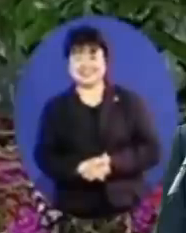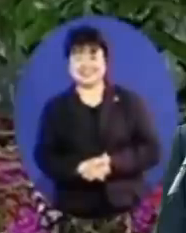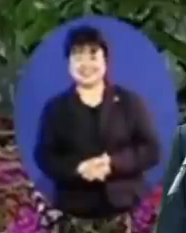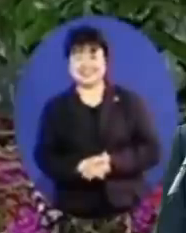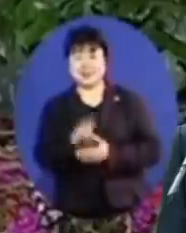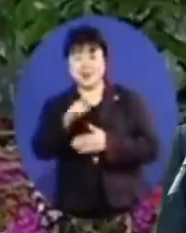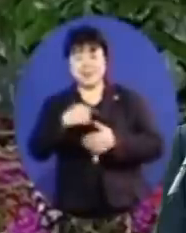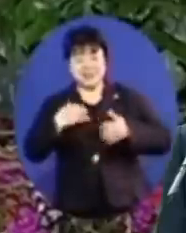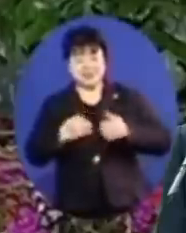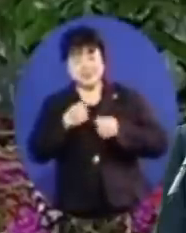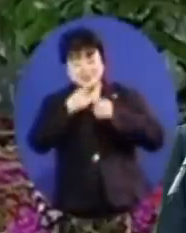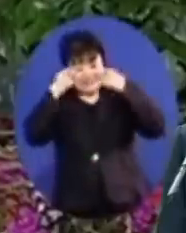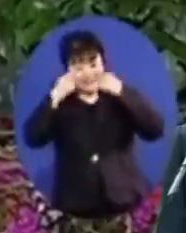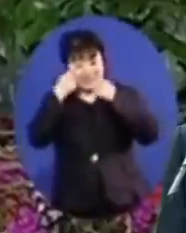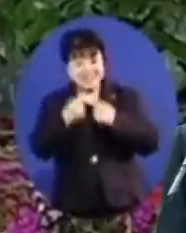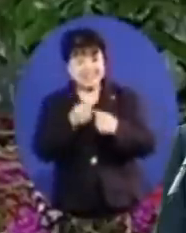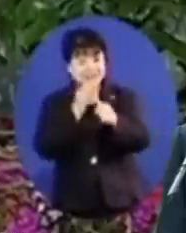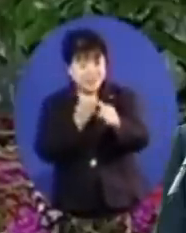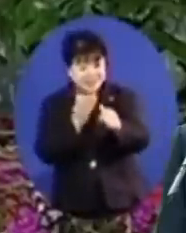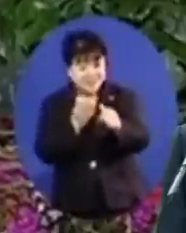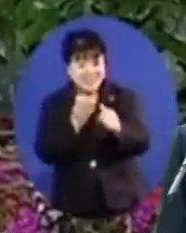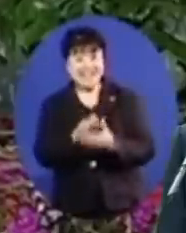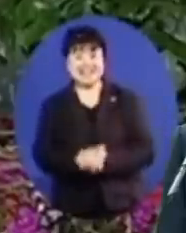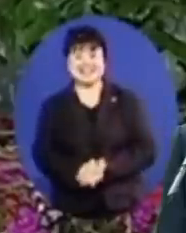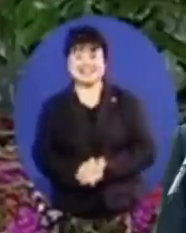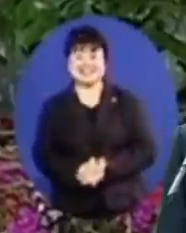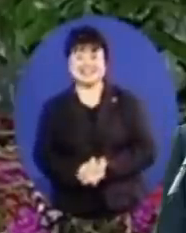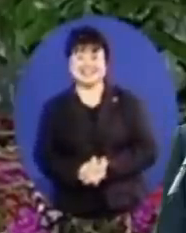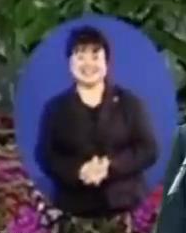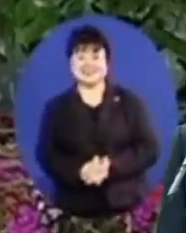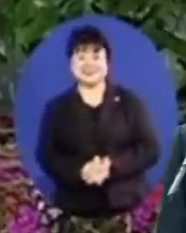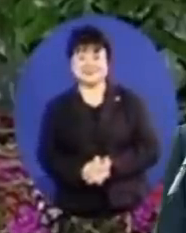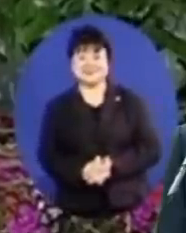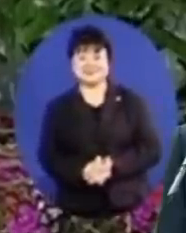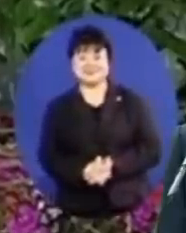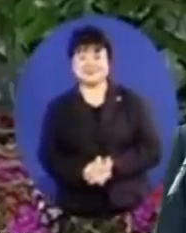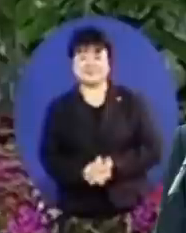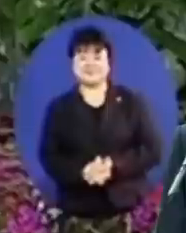마음의 기쁨과 즐거움을 가지고 살게 된 여러분이 되어야 되는 것입니다.